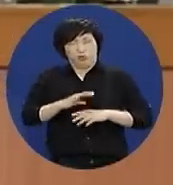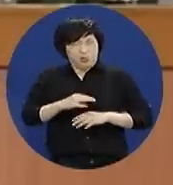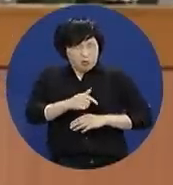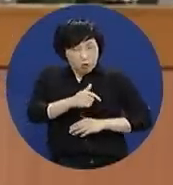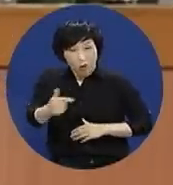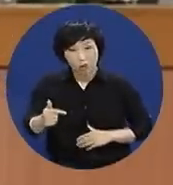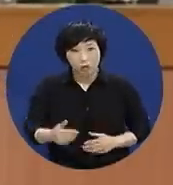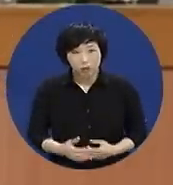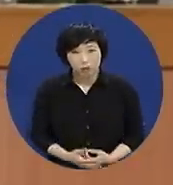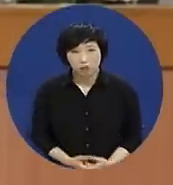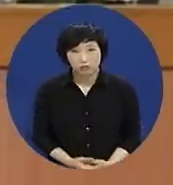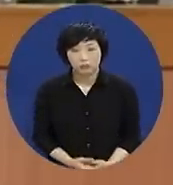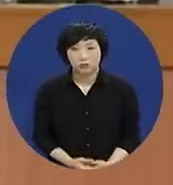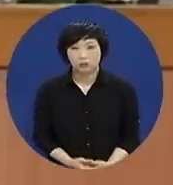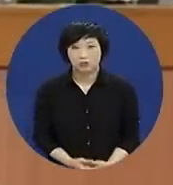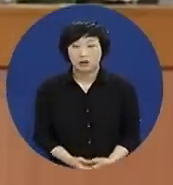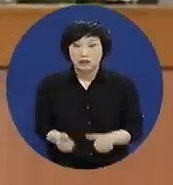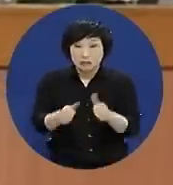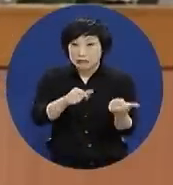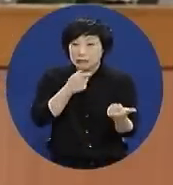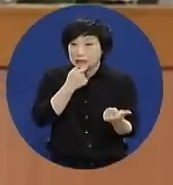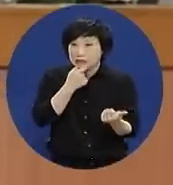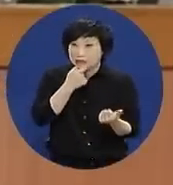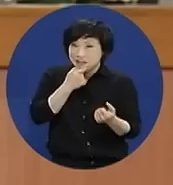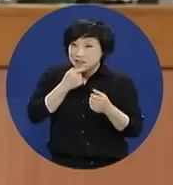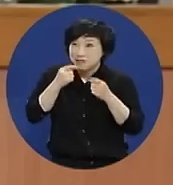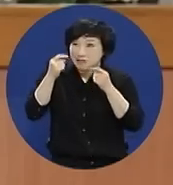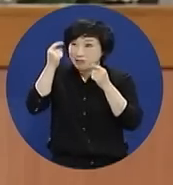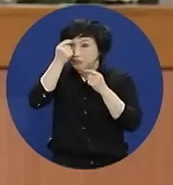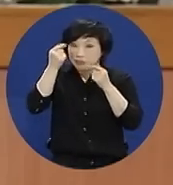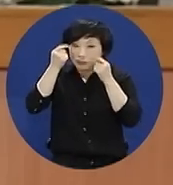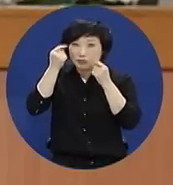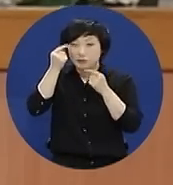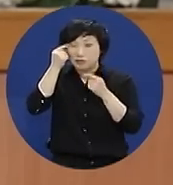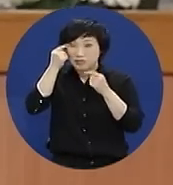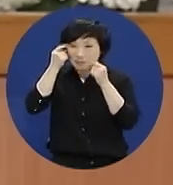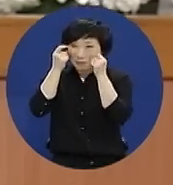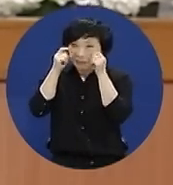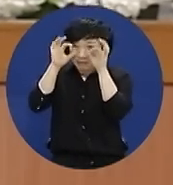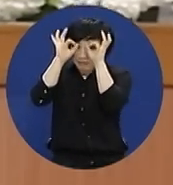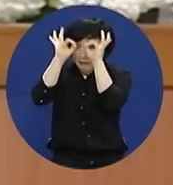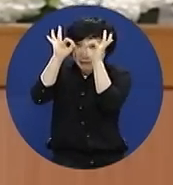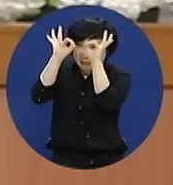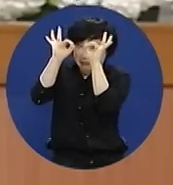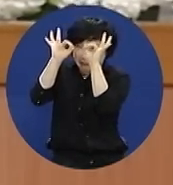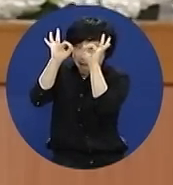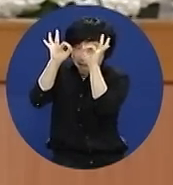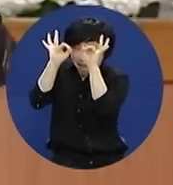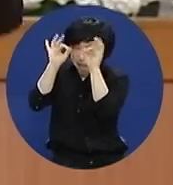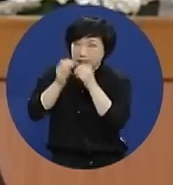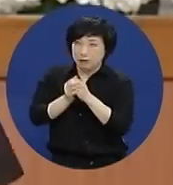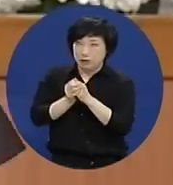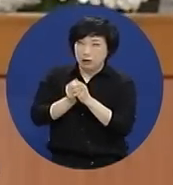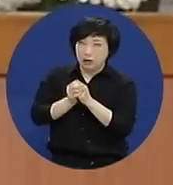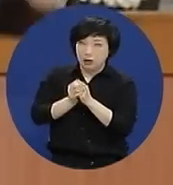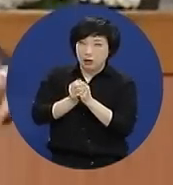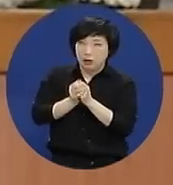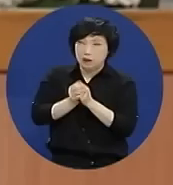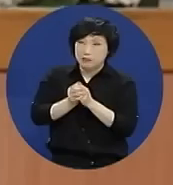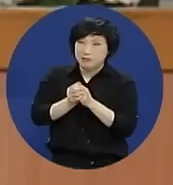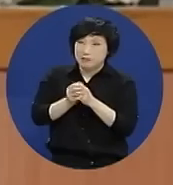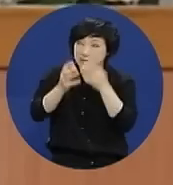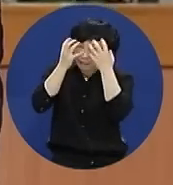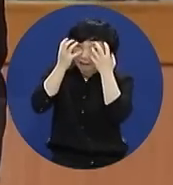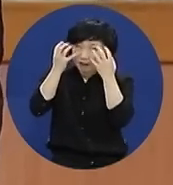ます死にたくないので目を見開いて抵抗しているうちに魂がすっと抜けて